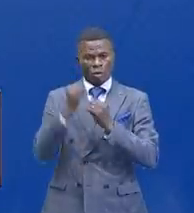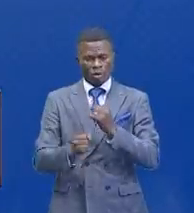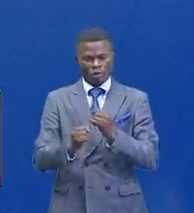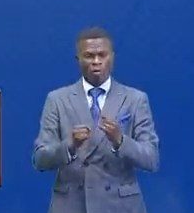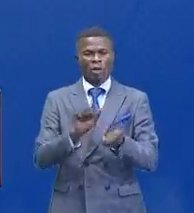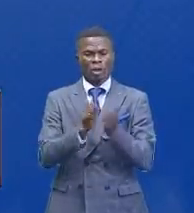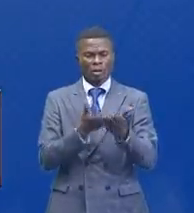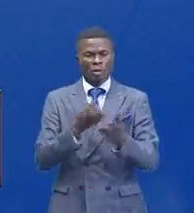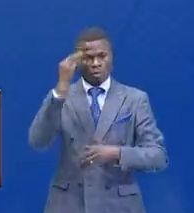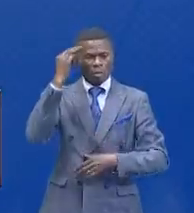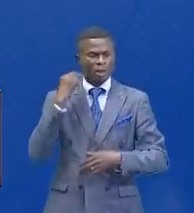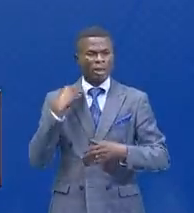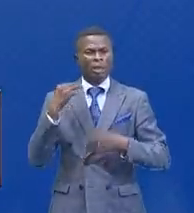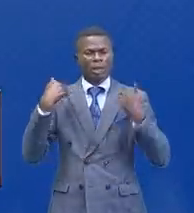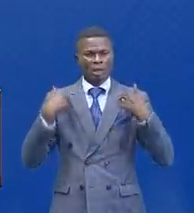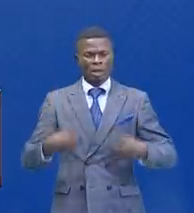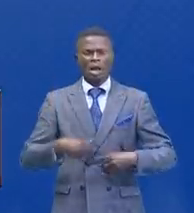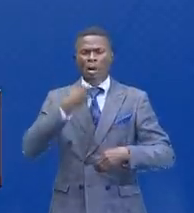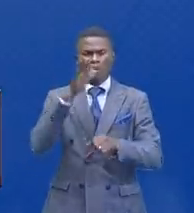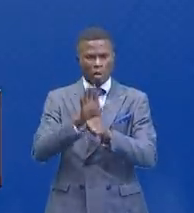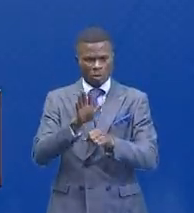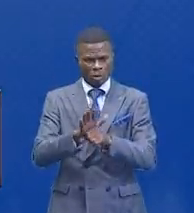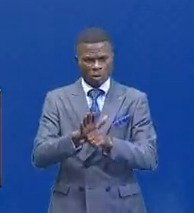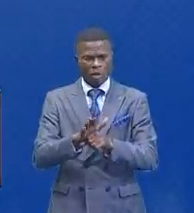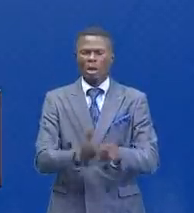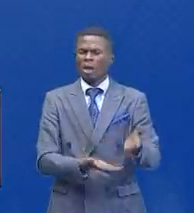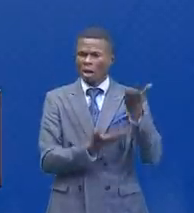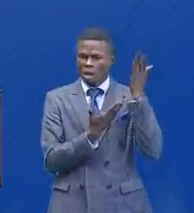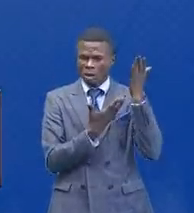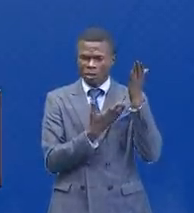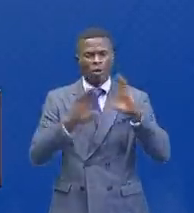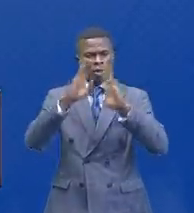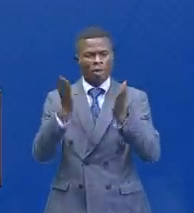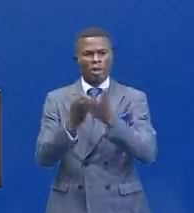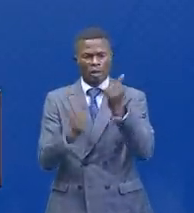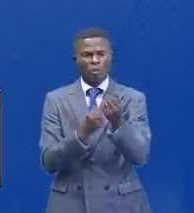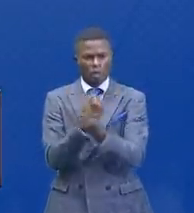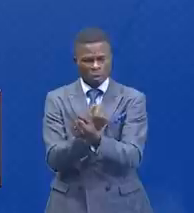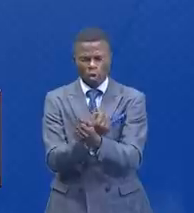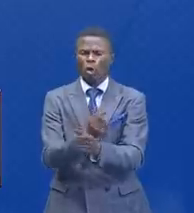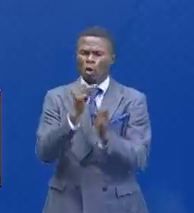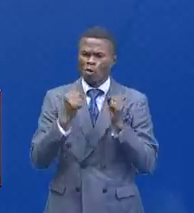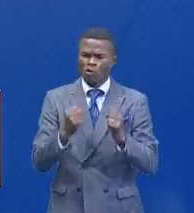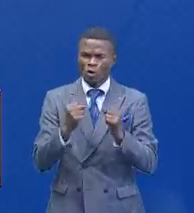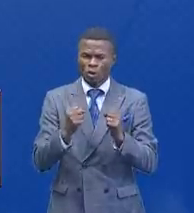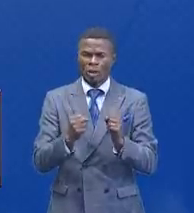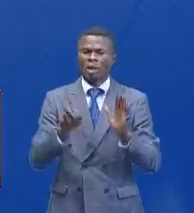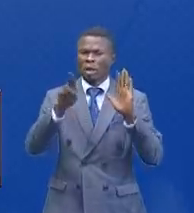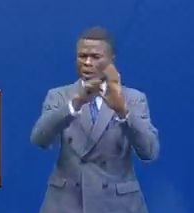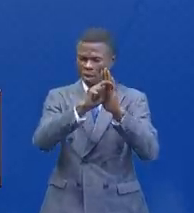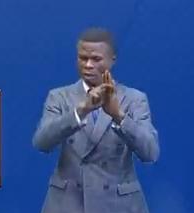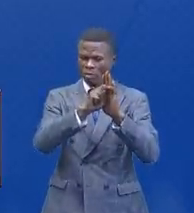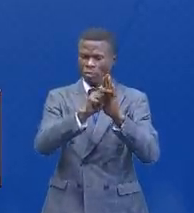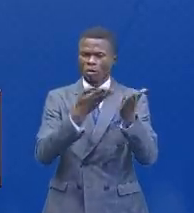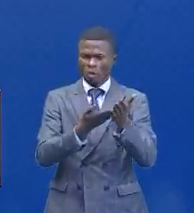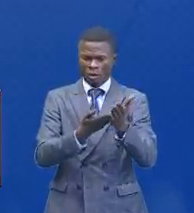points, le ministre de la Santé a insisté sur la nécessité pour tous de respecter strictement les gestes